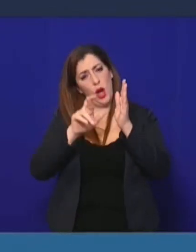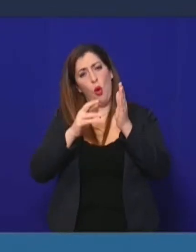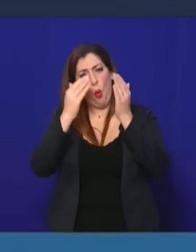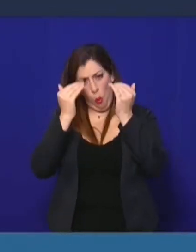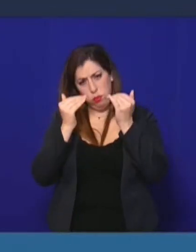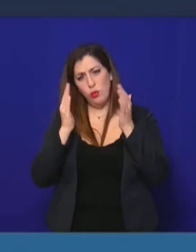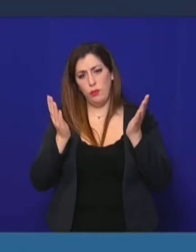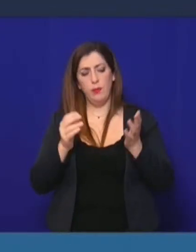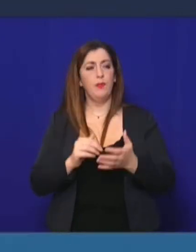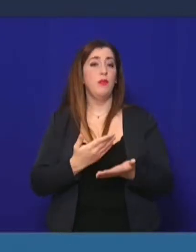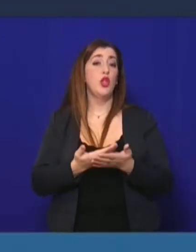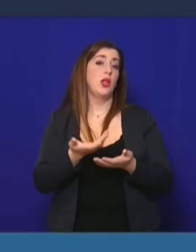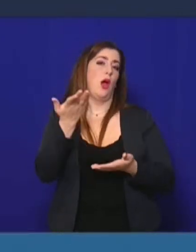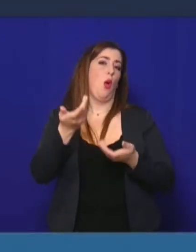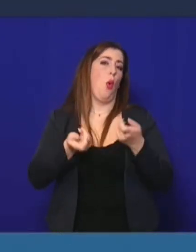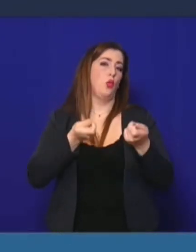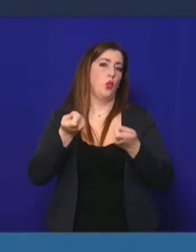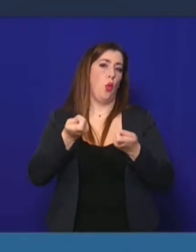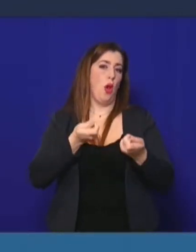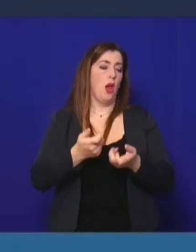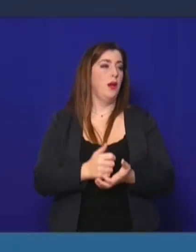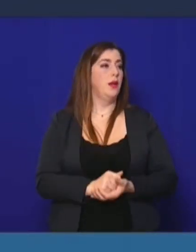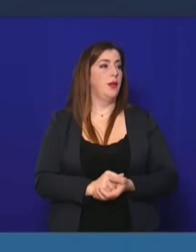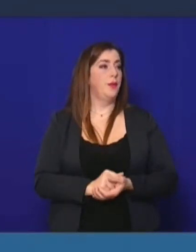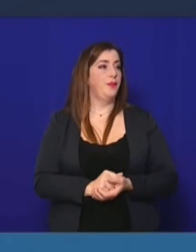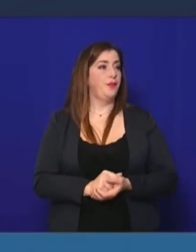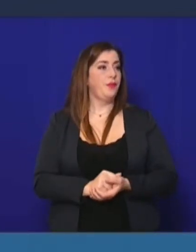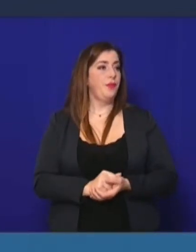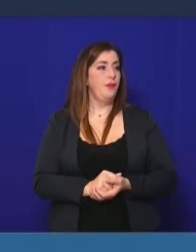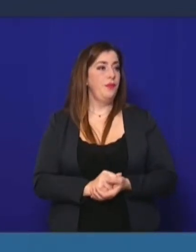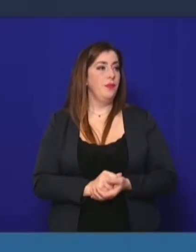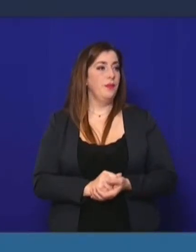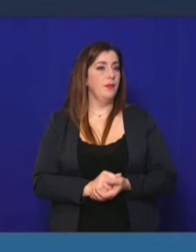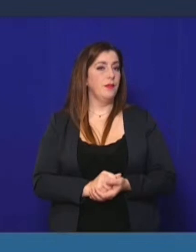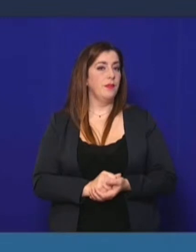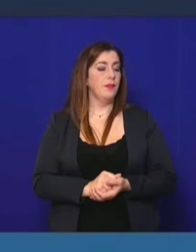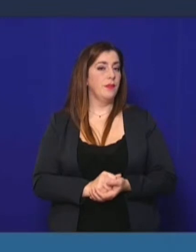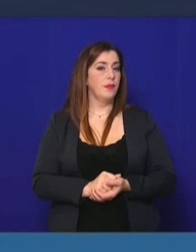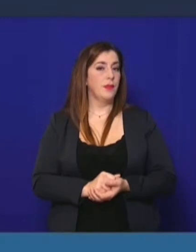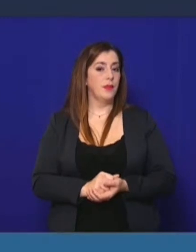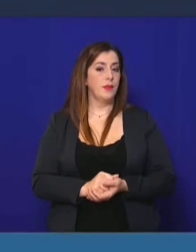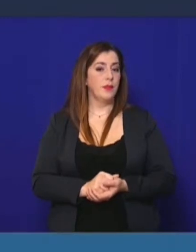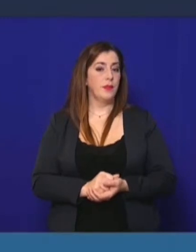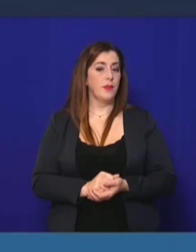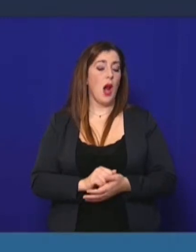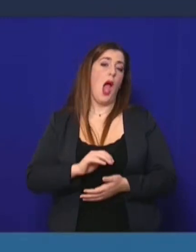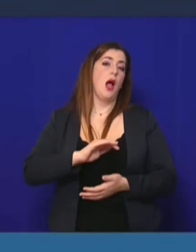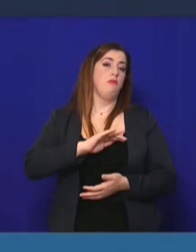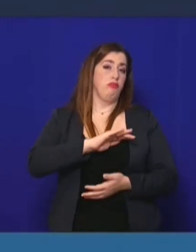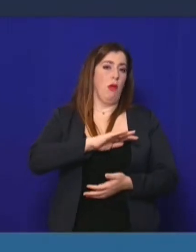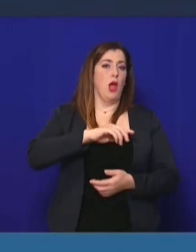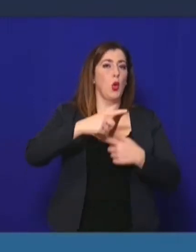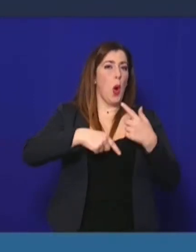taħt kontroll. Jekk inħarsu aħna bqajna għaddejjin ukoll l-ispezzjonijiet